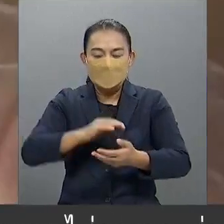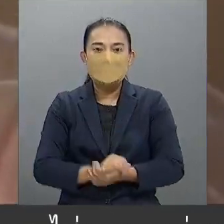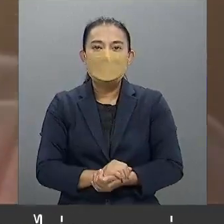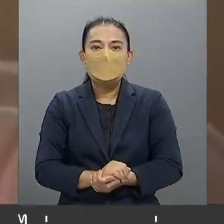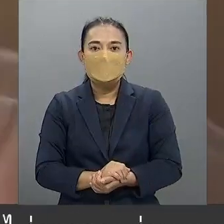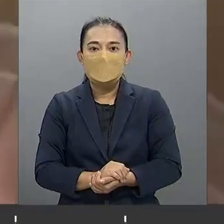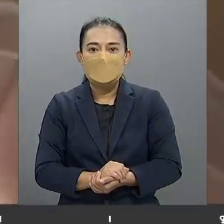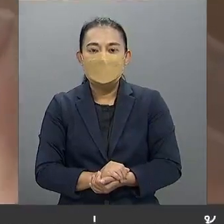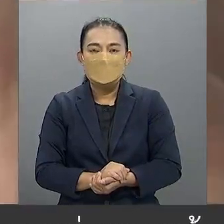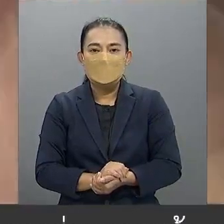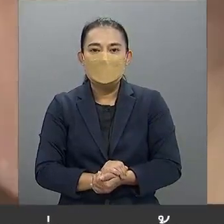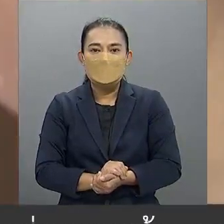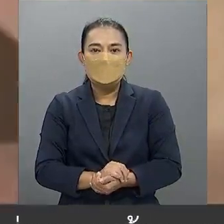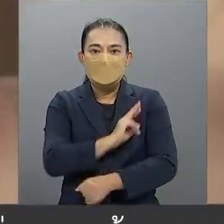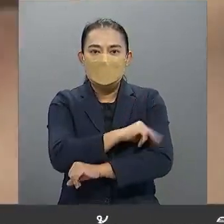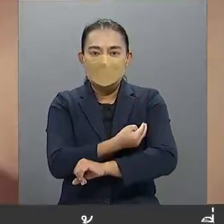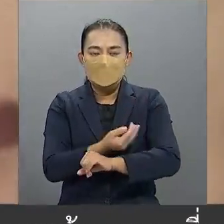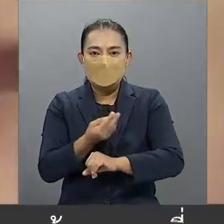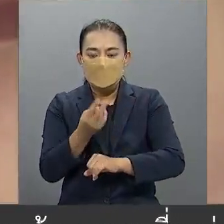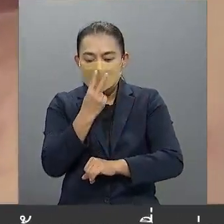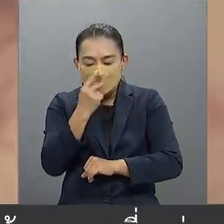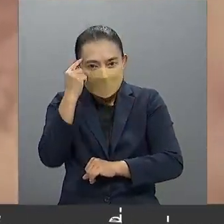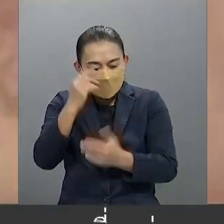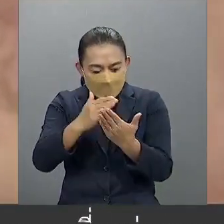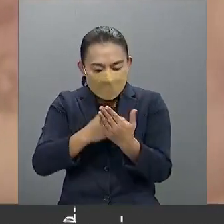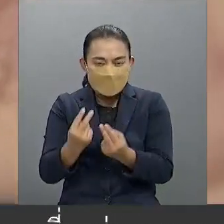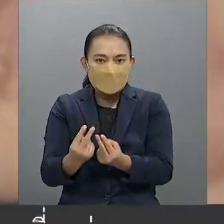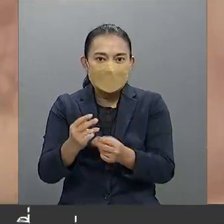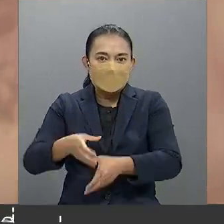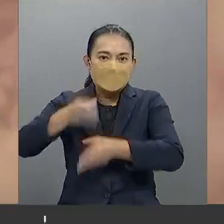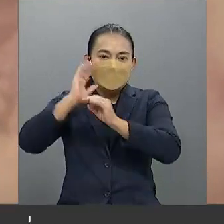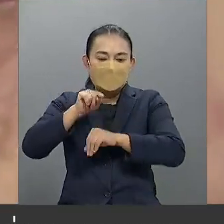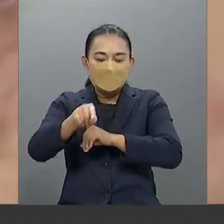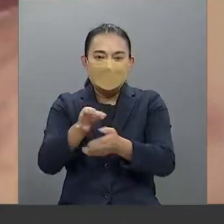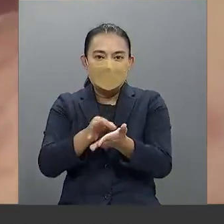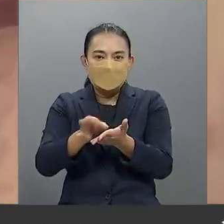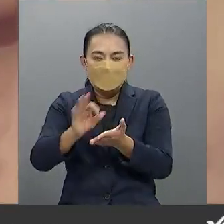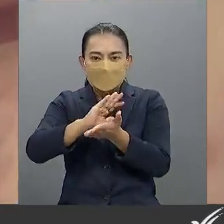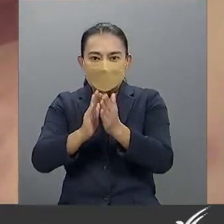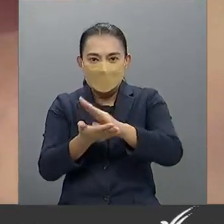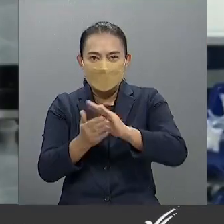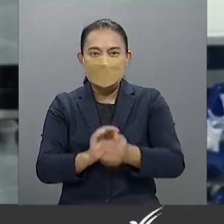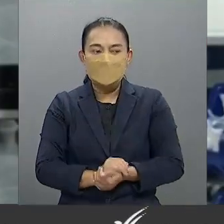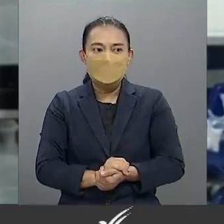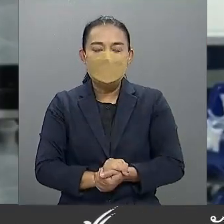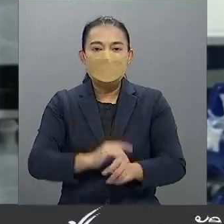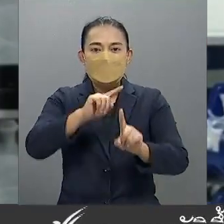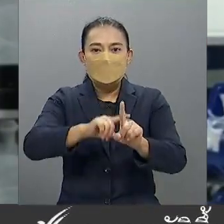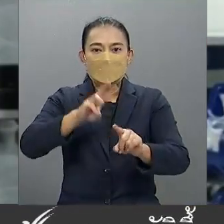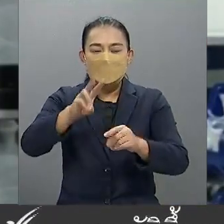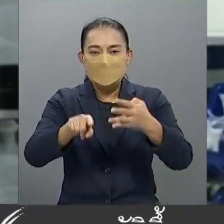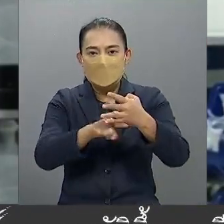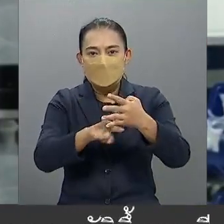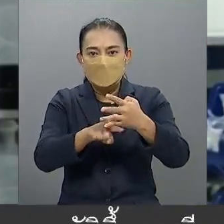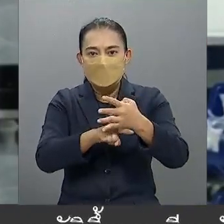พยาบาลก็เลยขอกลับไปทบทวนค่ะเพื่อปรับจำนวนการสั่งซื้ออีกครั้งและภายในสิ้นเดือนมิถุนายนนี้ส่ว